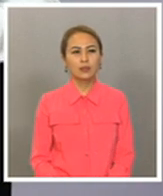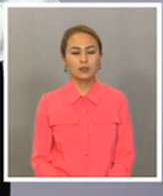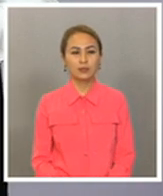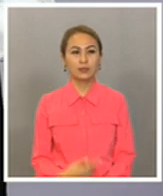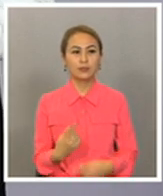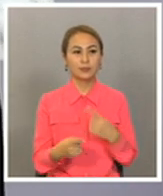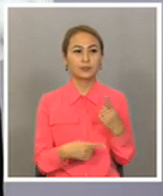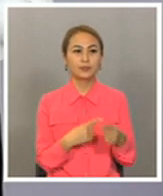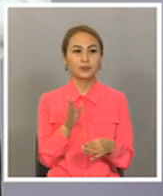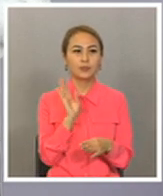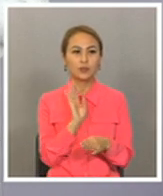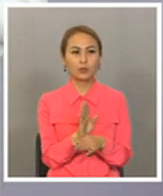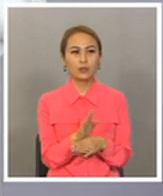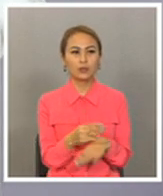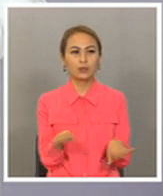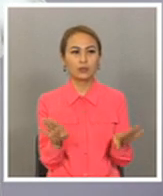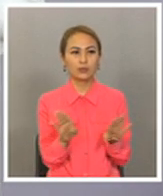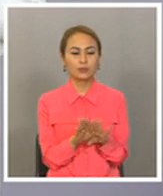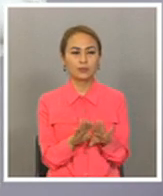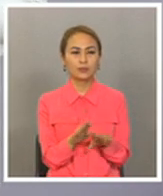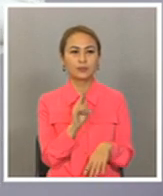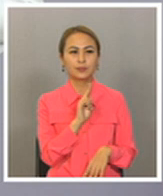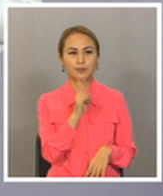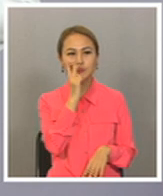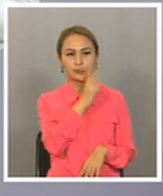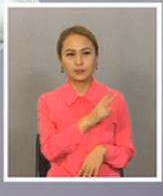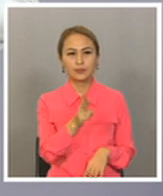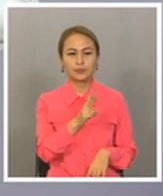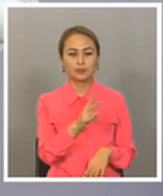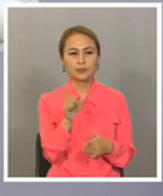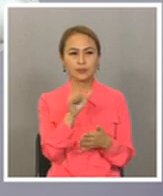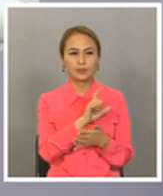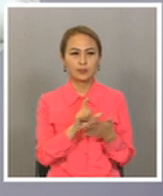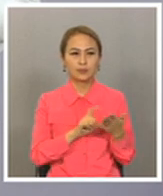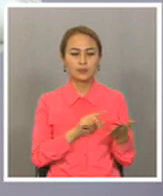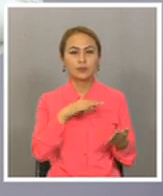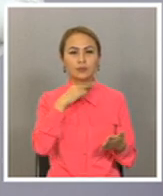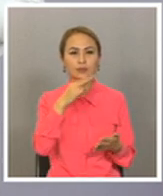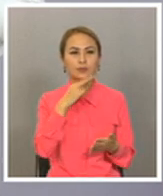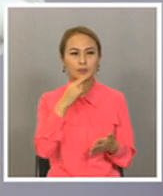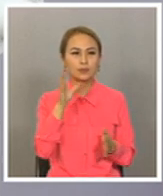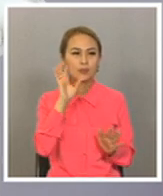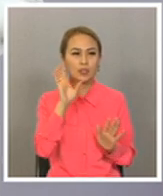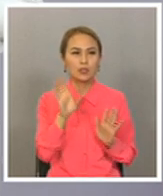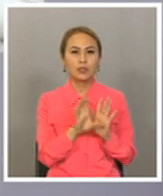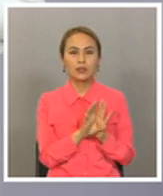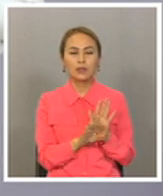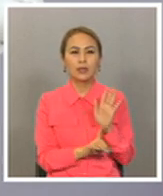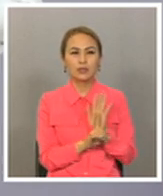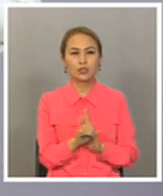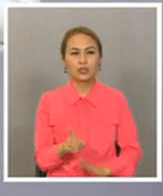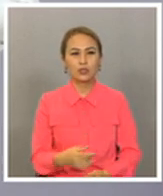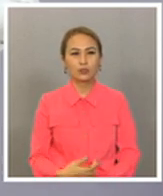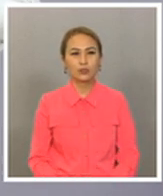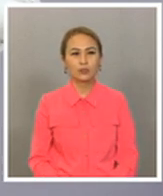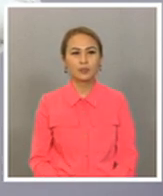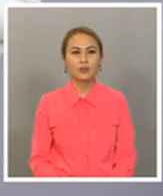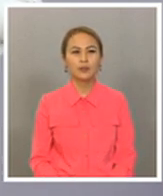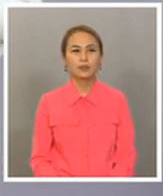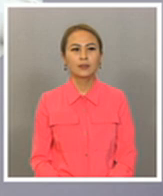тапсырманы бірге орындап көрейік. Ең алдымен өлеңді мұқият бірге оқиық. Сосын осы